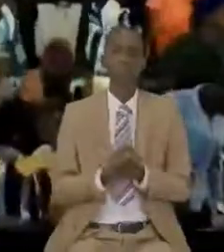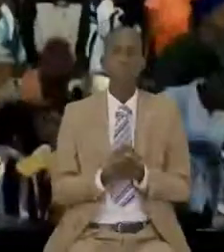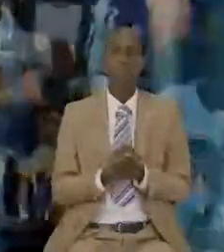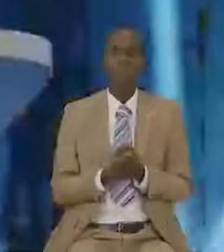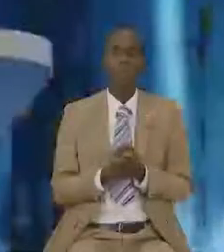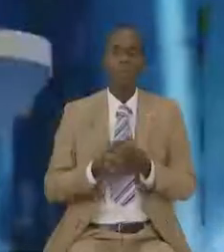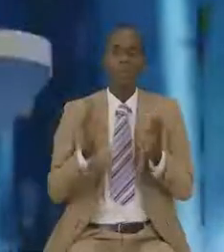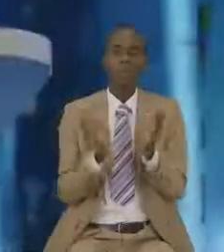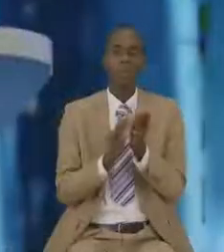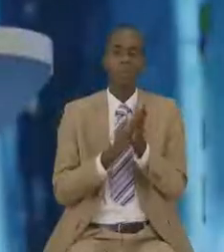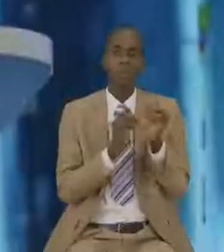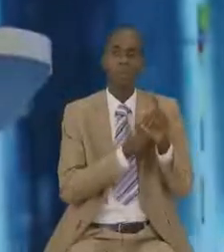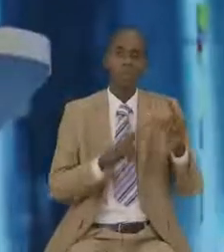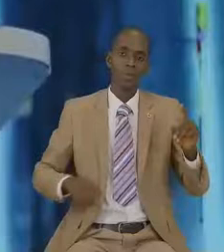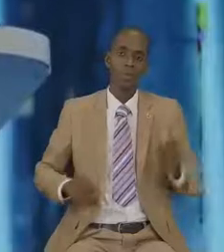Gloire à Dieu!